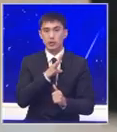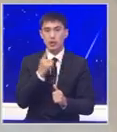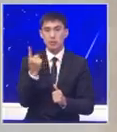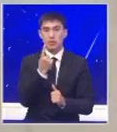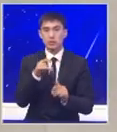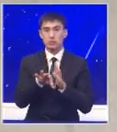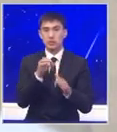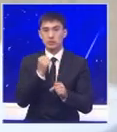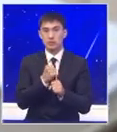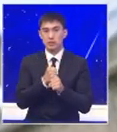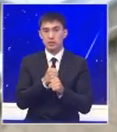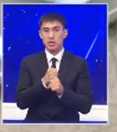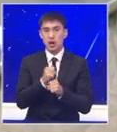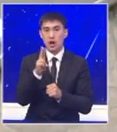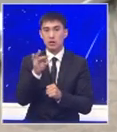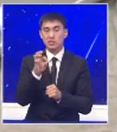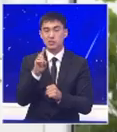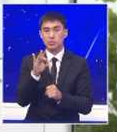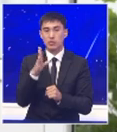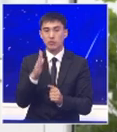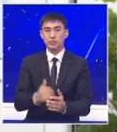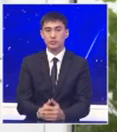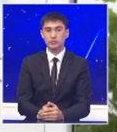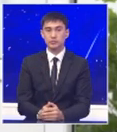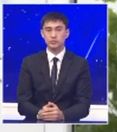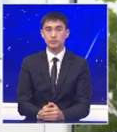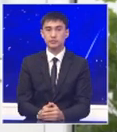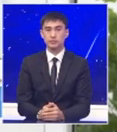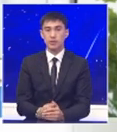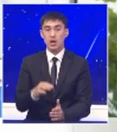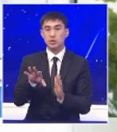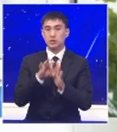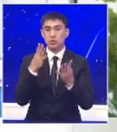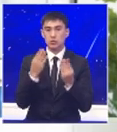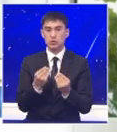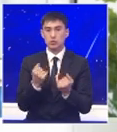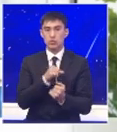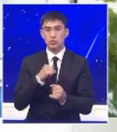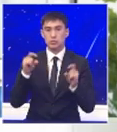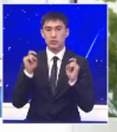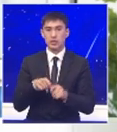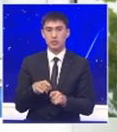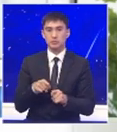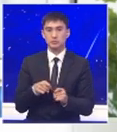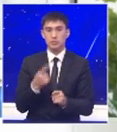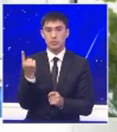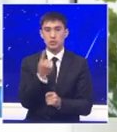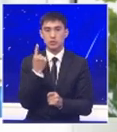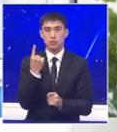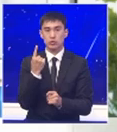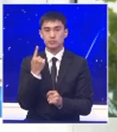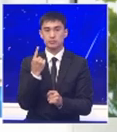болып таңдау жасаған тұрғын Қадыл Жанасбеков. Сайлау күніне өзім келіп, бірінші